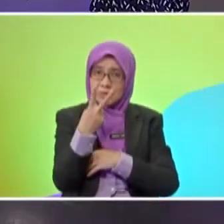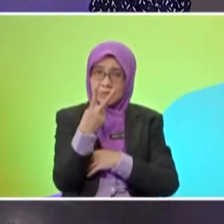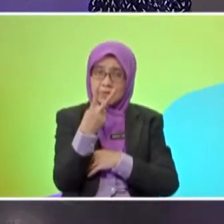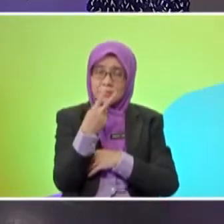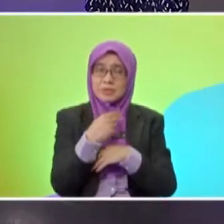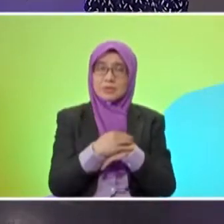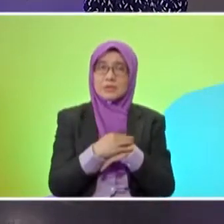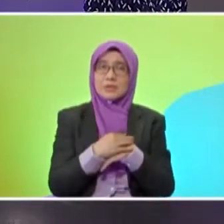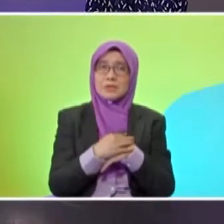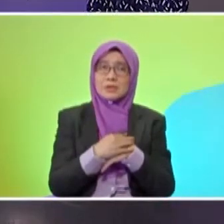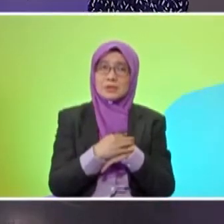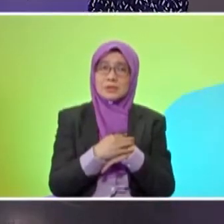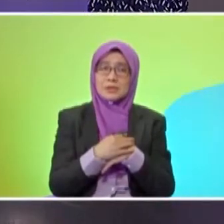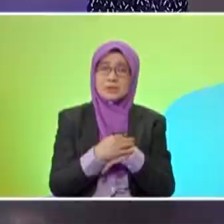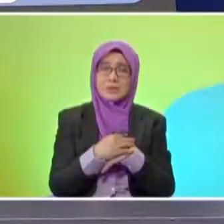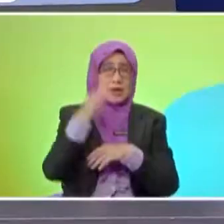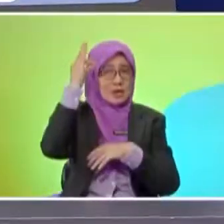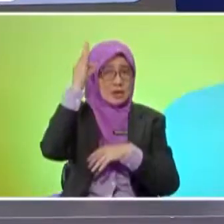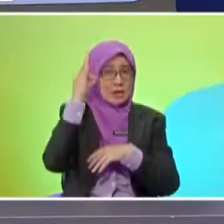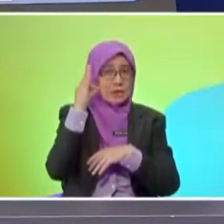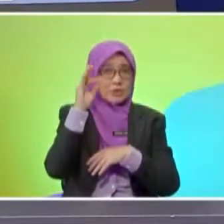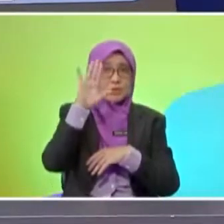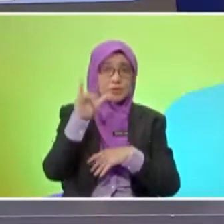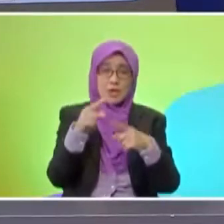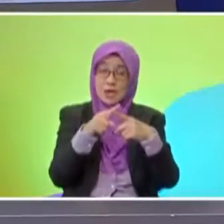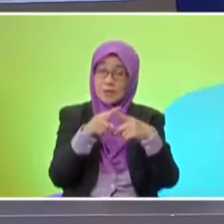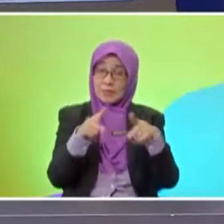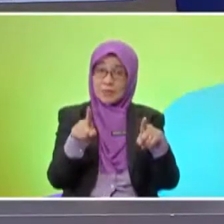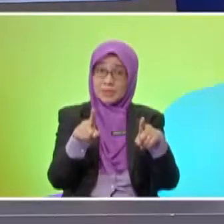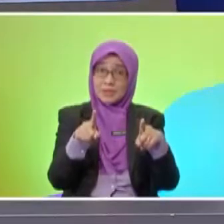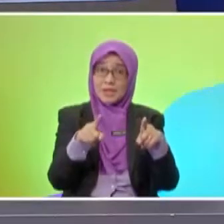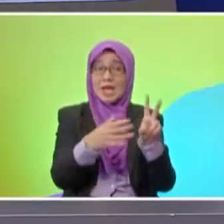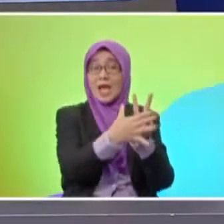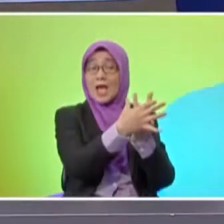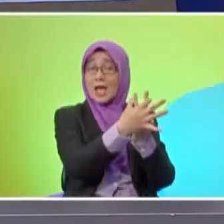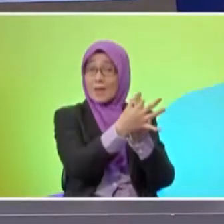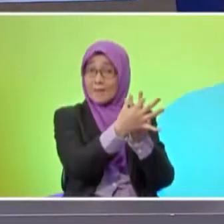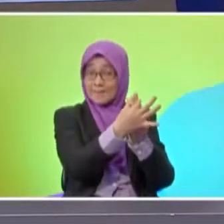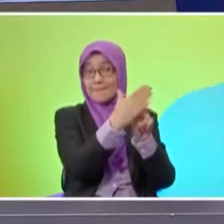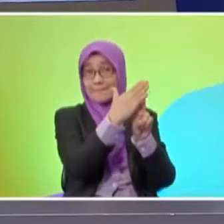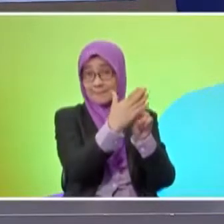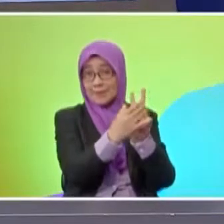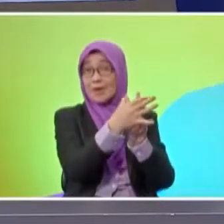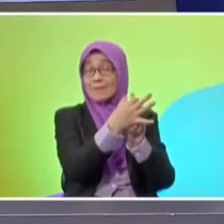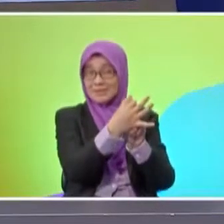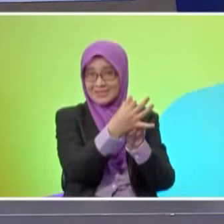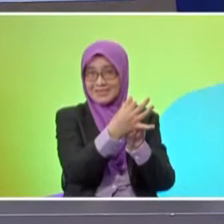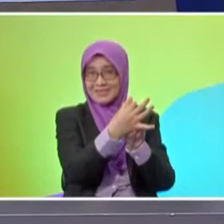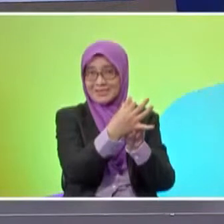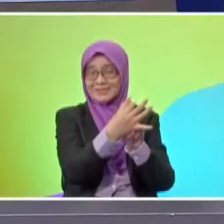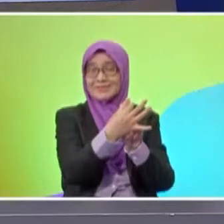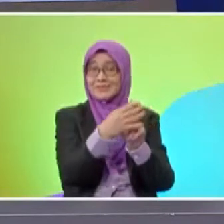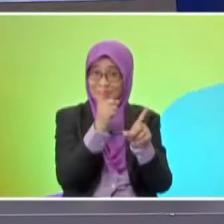yang jelas sekali satu perbedaan faktor yang terlihat di sini adalah dari segi pasangan tetap memiliki rumah tentu